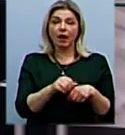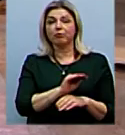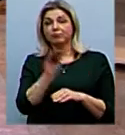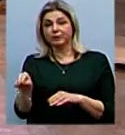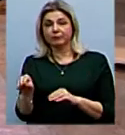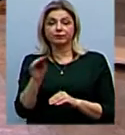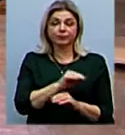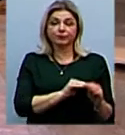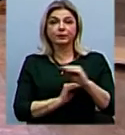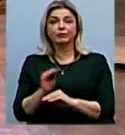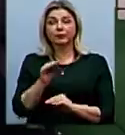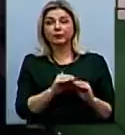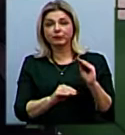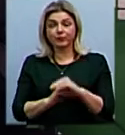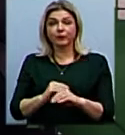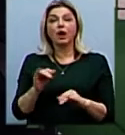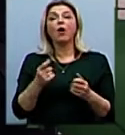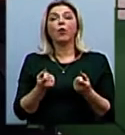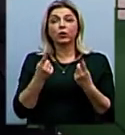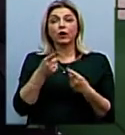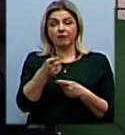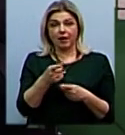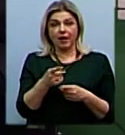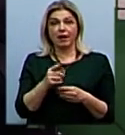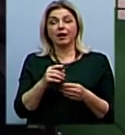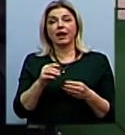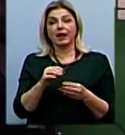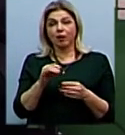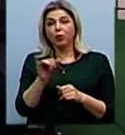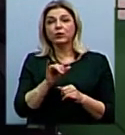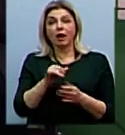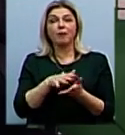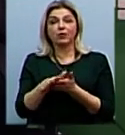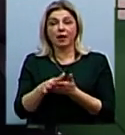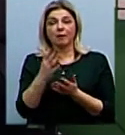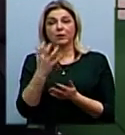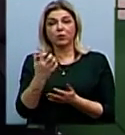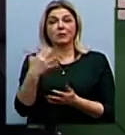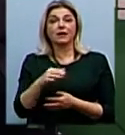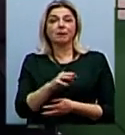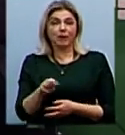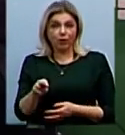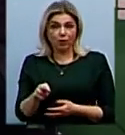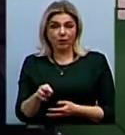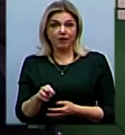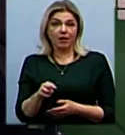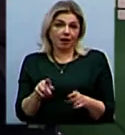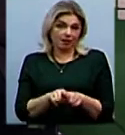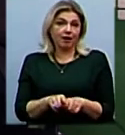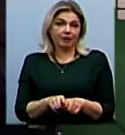прибавляєте? І як ви ділите ці 550 мільйонів і інші там 4,5 мільярди загального фонду? Ну, якось